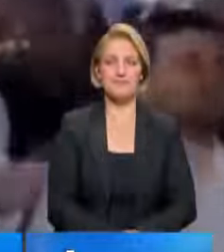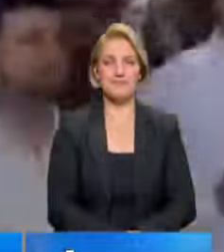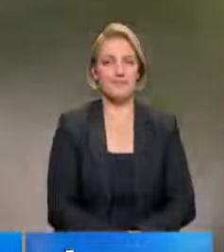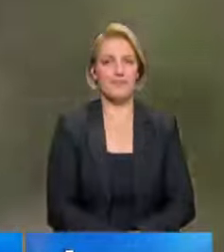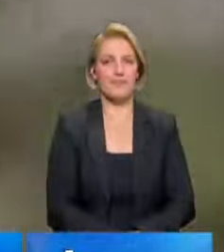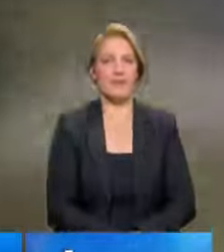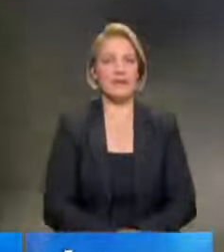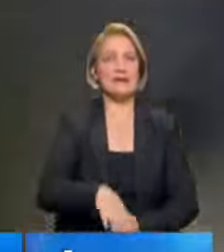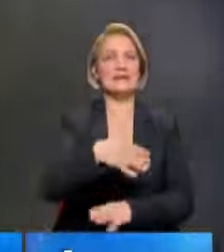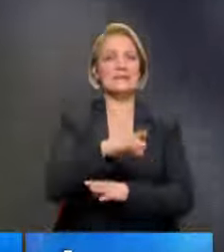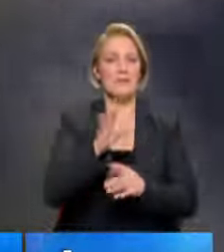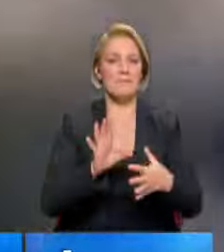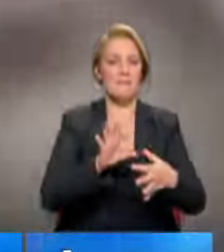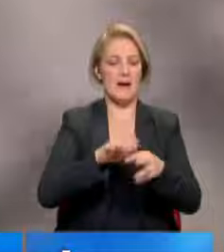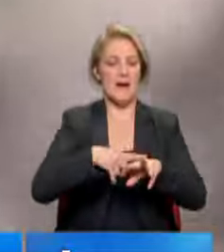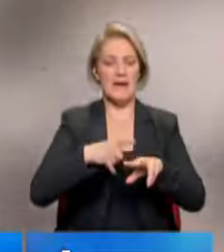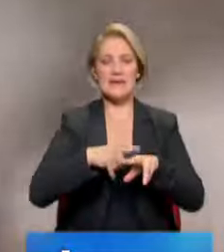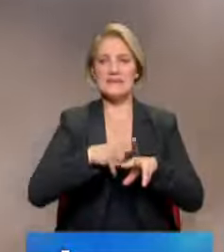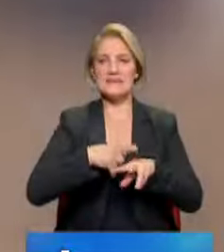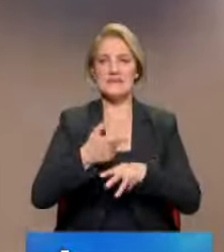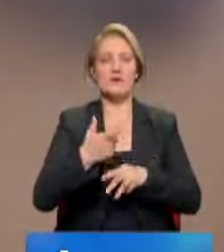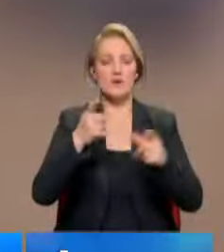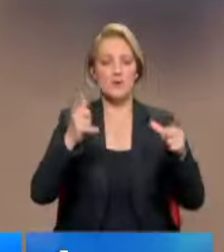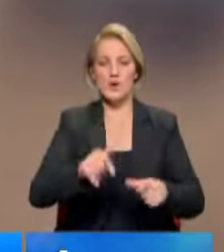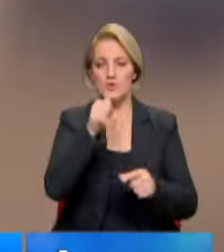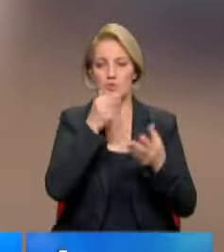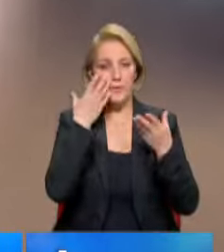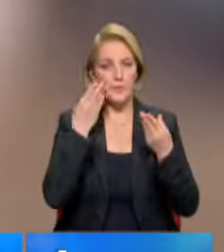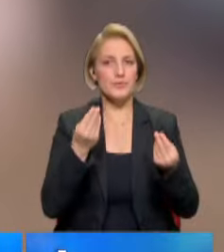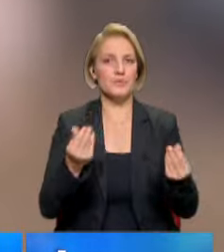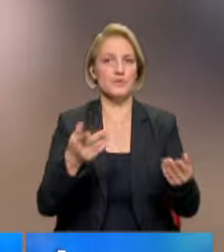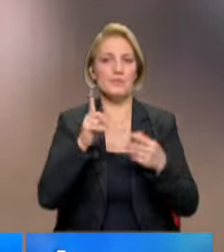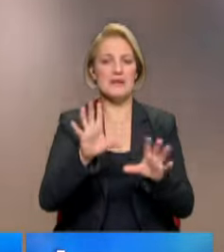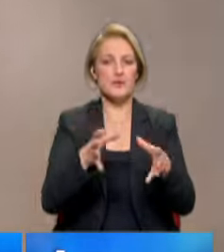Rabbim. Isparta'ya bağlı Eğirdir'de Kovada Gölü kuruyor. Doğa sporları